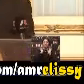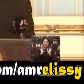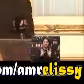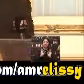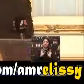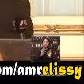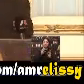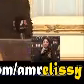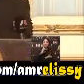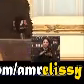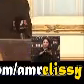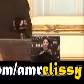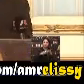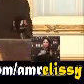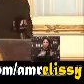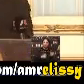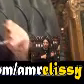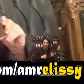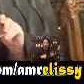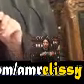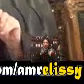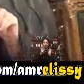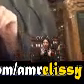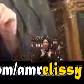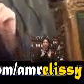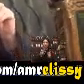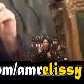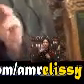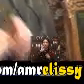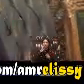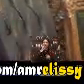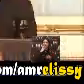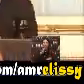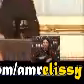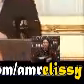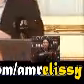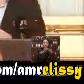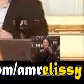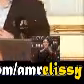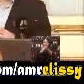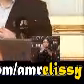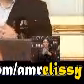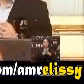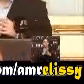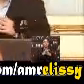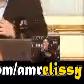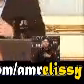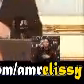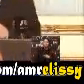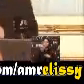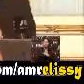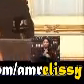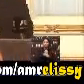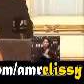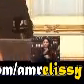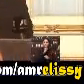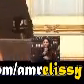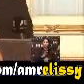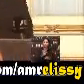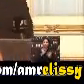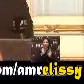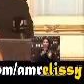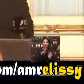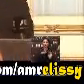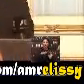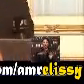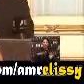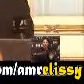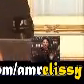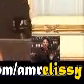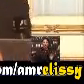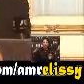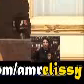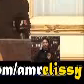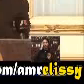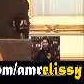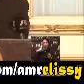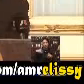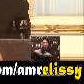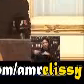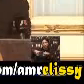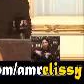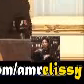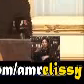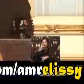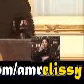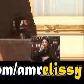احنا يعني نوايانا واحدة إن شاء الله ومخلصة الله سبحانه وتعالى في أن احنا نساعد الأطفال، ليس فقط